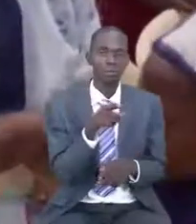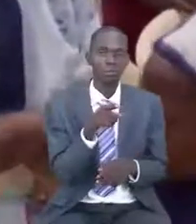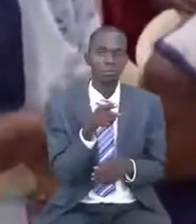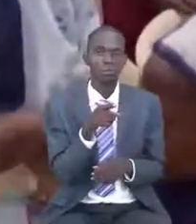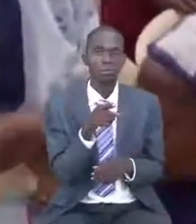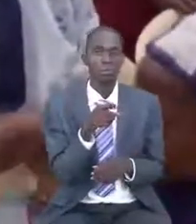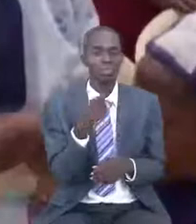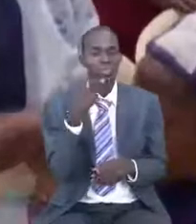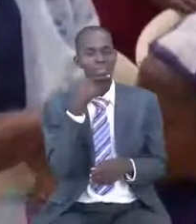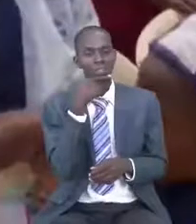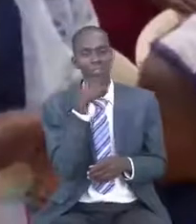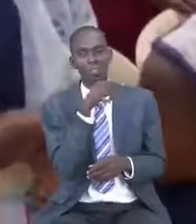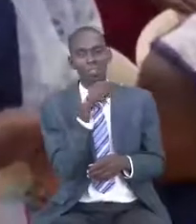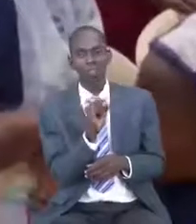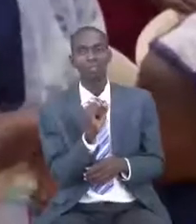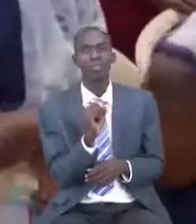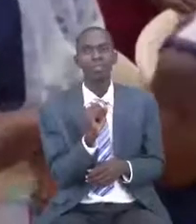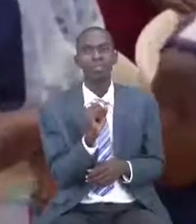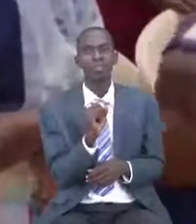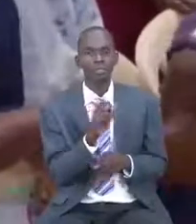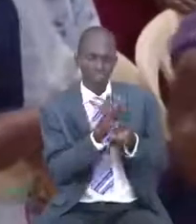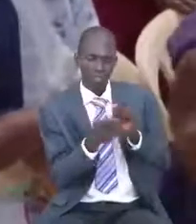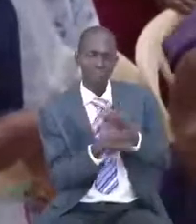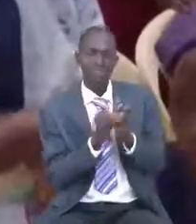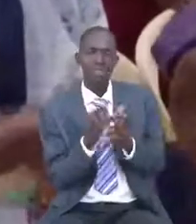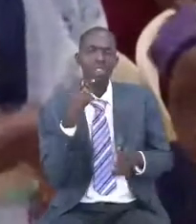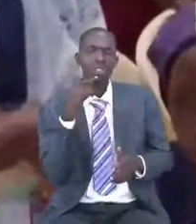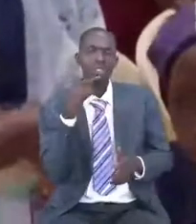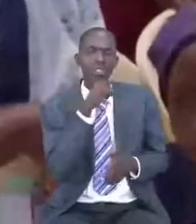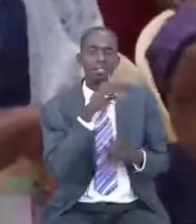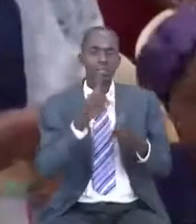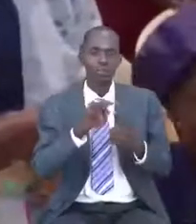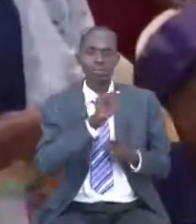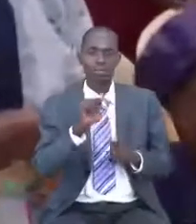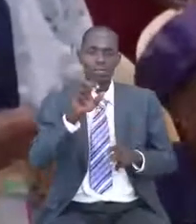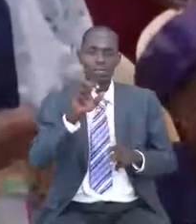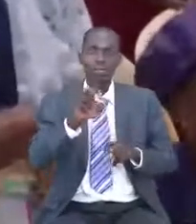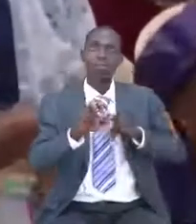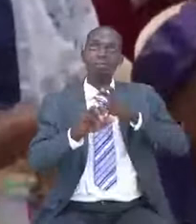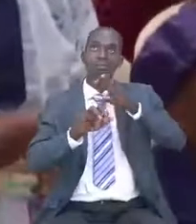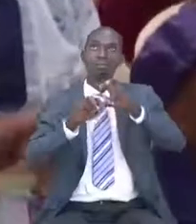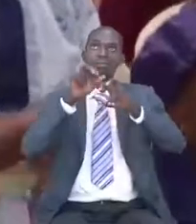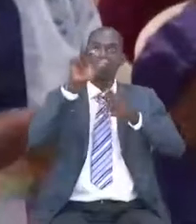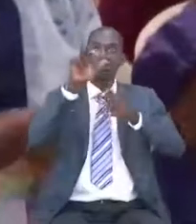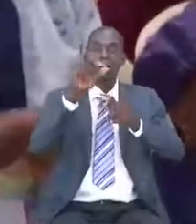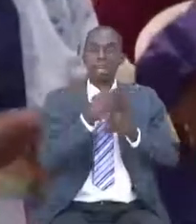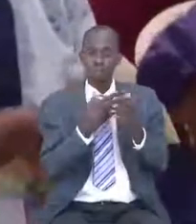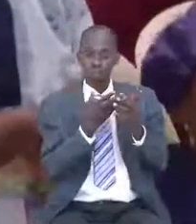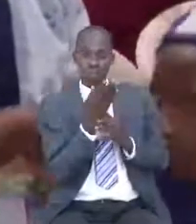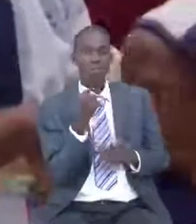Est-ce qu'on a menti sur ton compte? Les mensonges. Change ça en